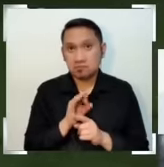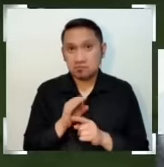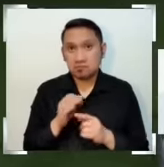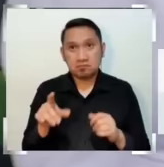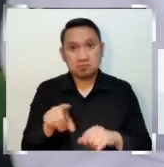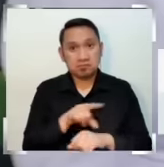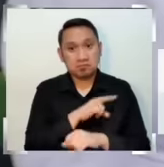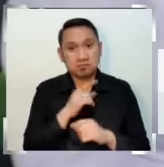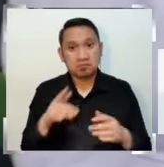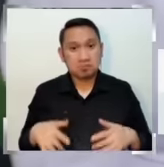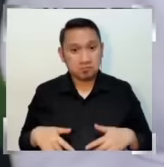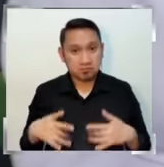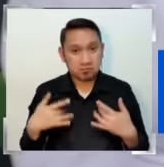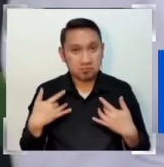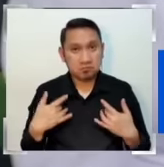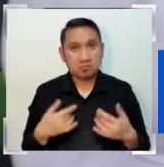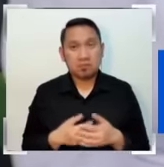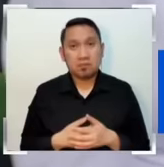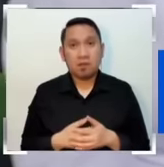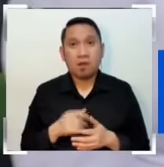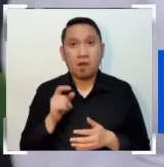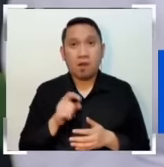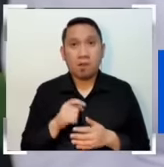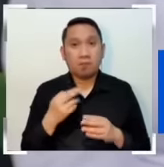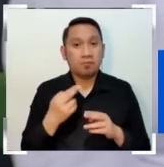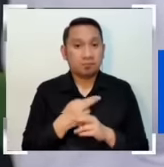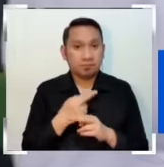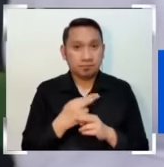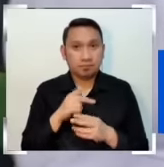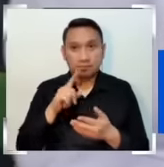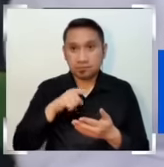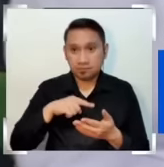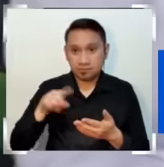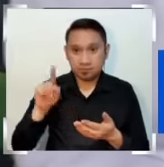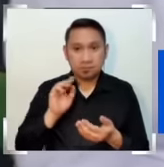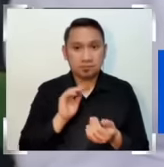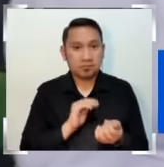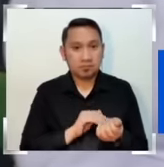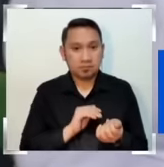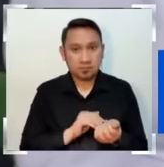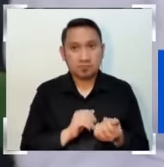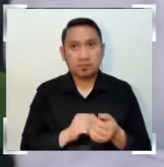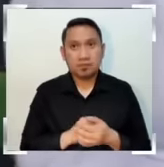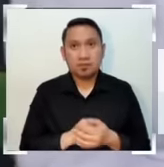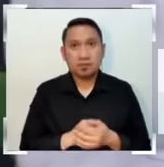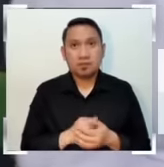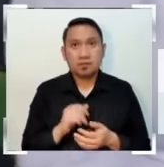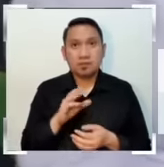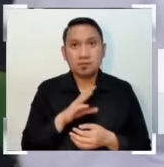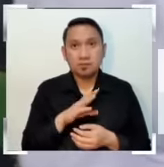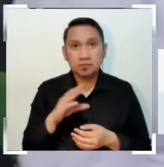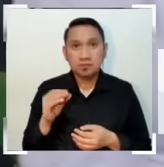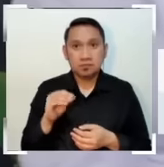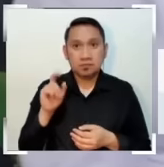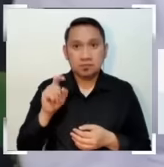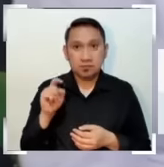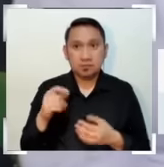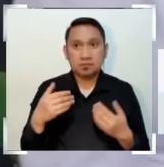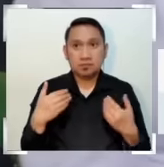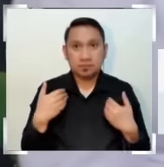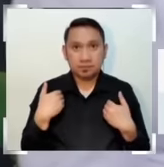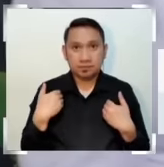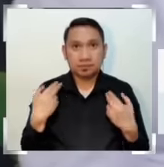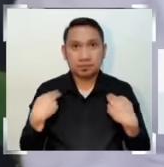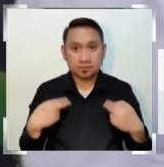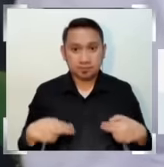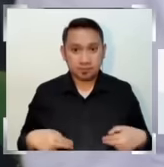ni Phil. Dapat may regular check sa veterinarian and dapat meron siyang healthy na